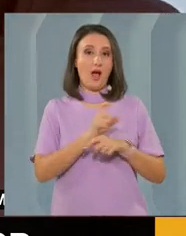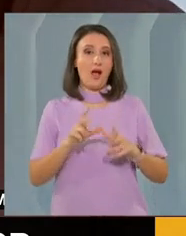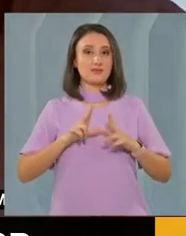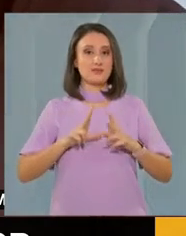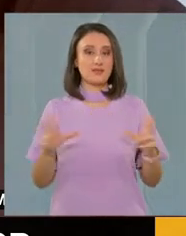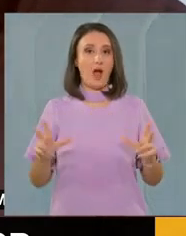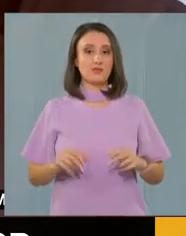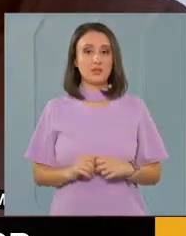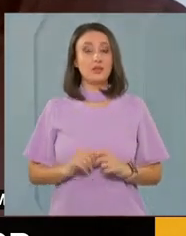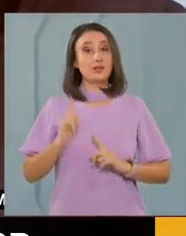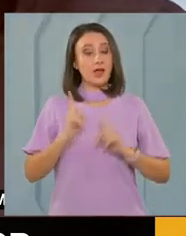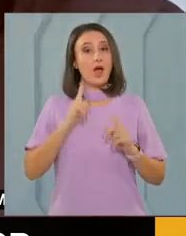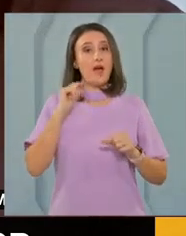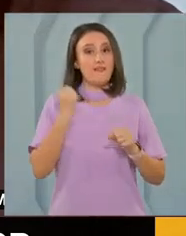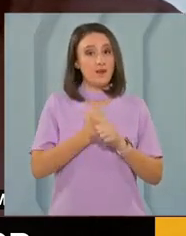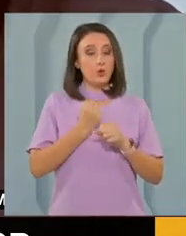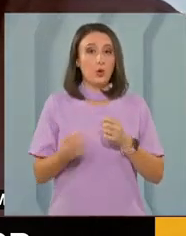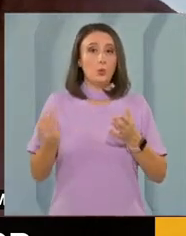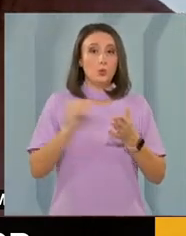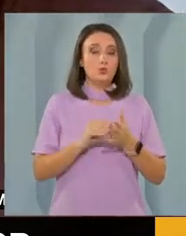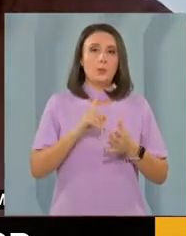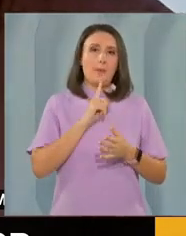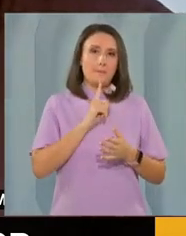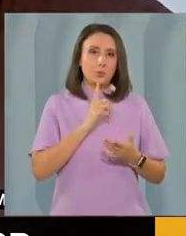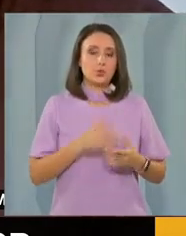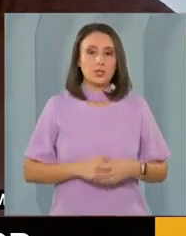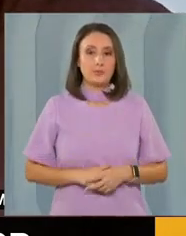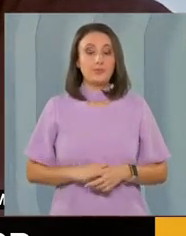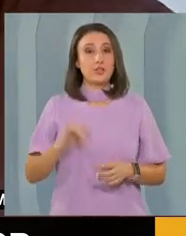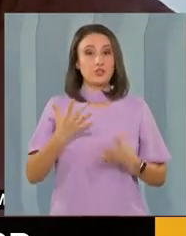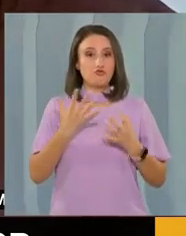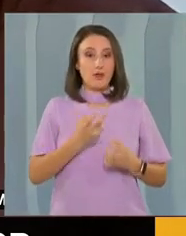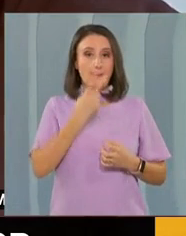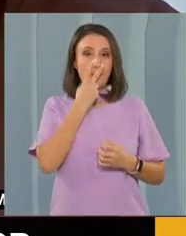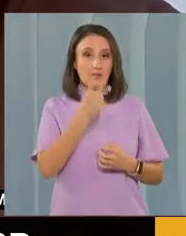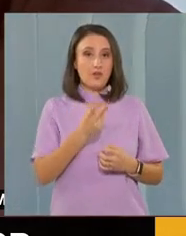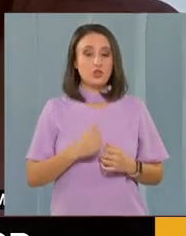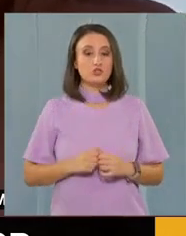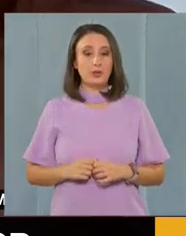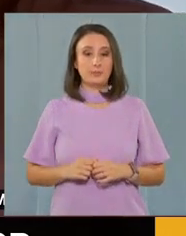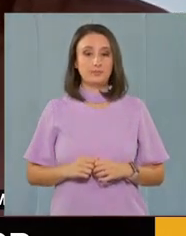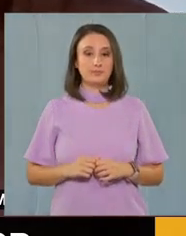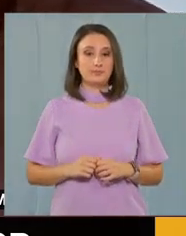grave dacă ai făcut bustului este ceva mai mică iar în ceea ce privește această